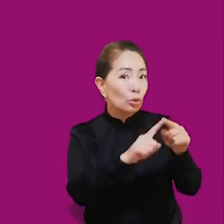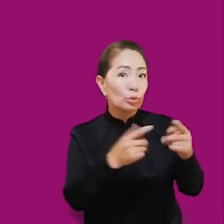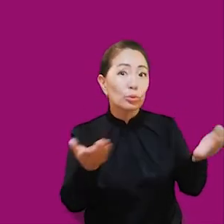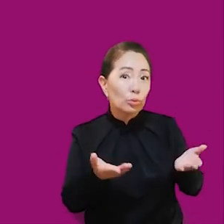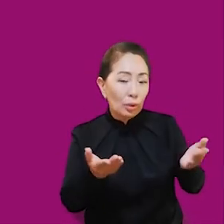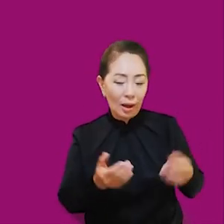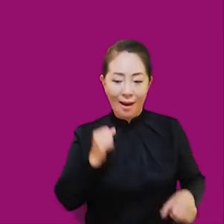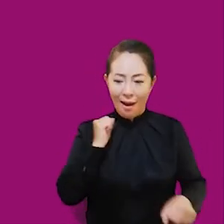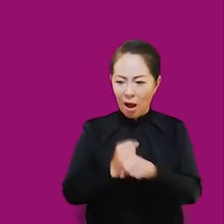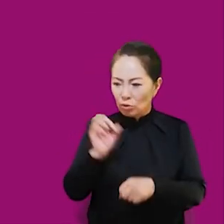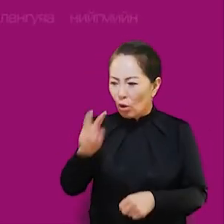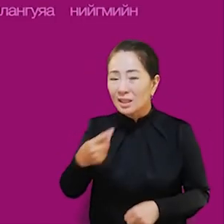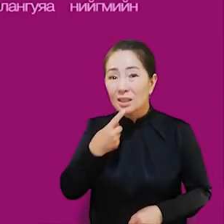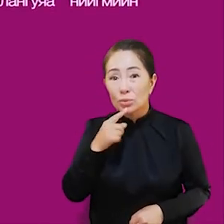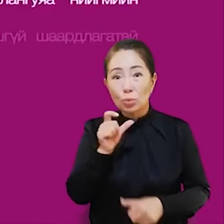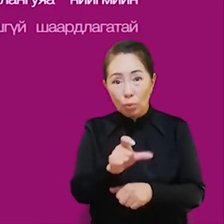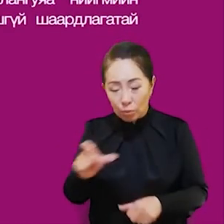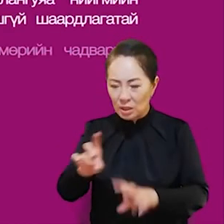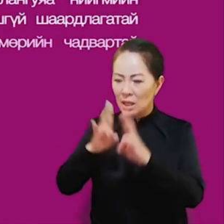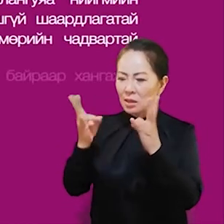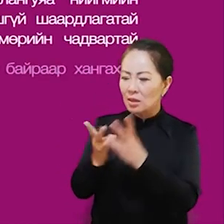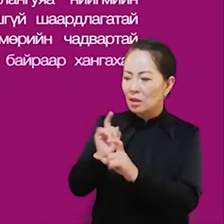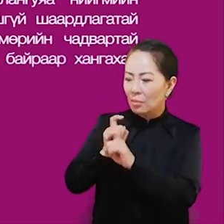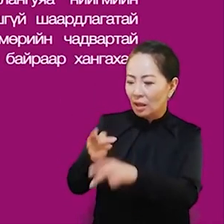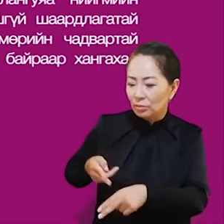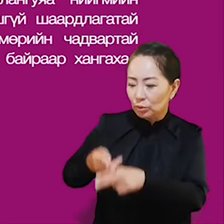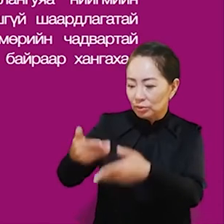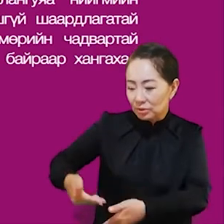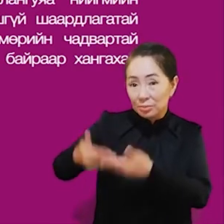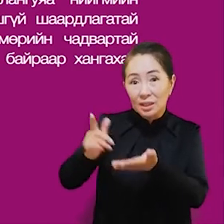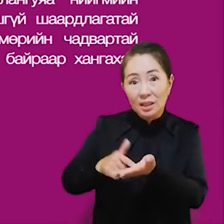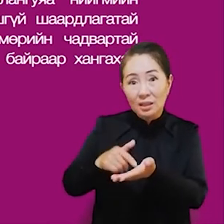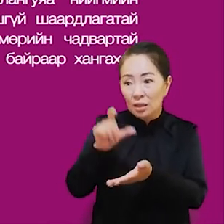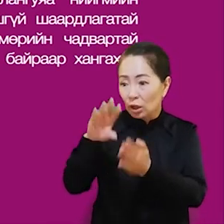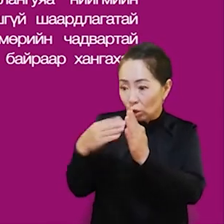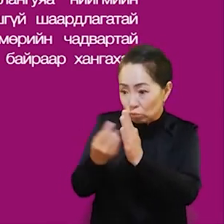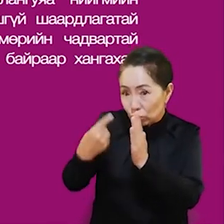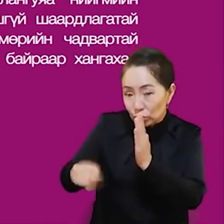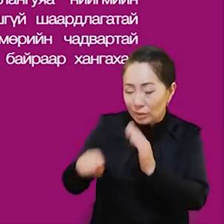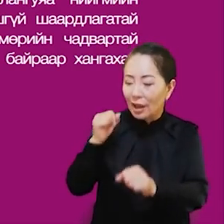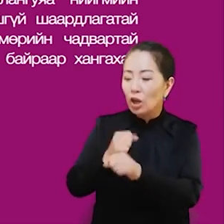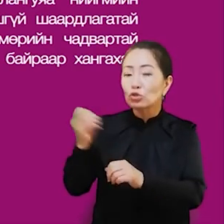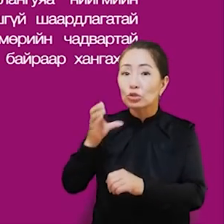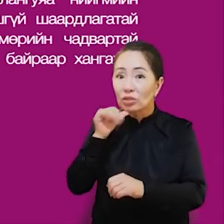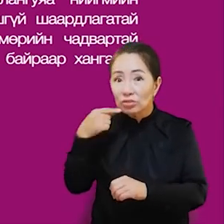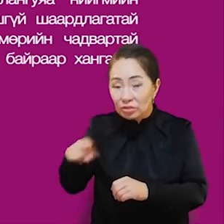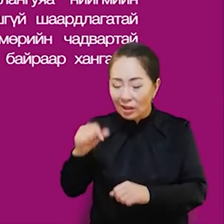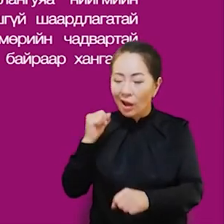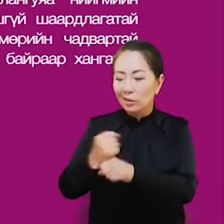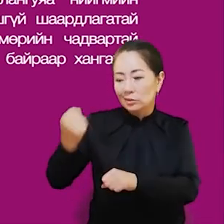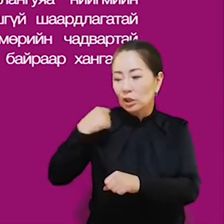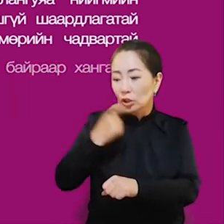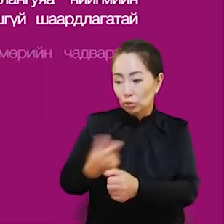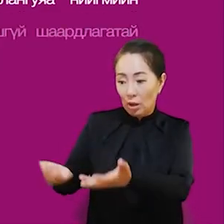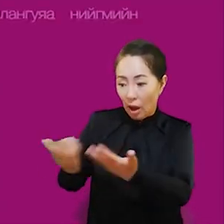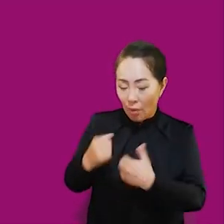Ажил олоход хүндрэлтэй иргэн, ялангуяа нийгмийн халамжийн дэмжлэг тусалцаа зайлшгүй шаардлагатай өрхийн хөтөлбөрийн насны, хөтөлбөрийн чадвартай гишүүнийг хөтөлбөрт бэлтгэж,